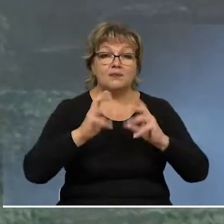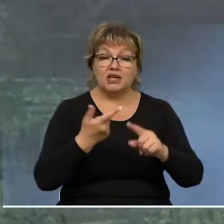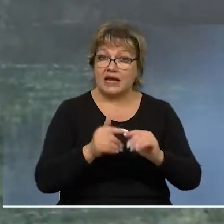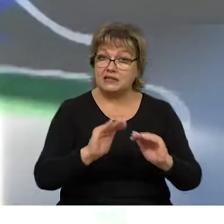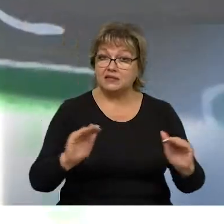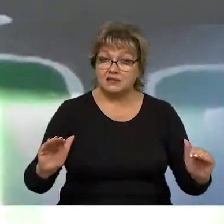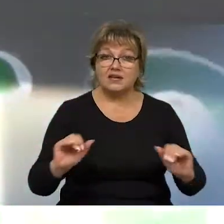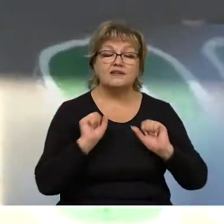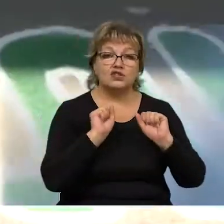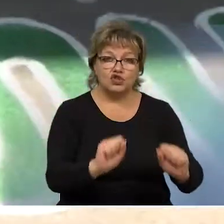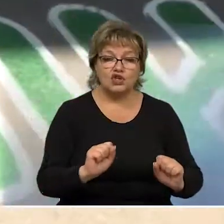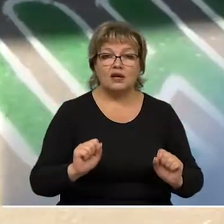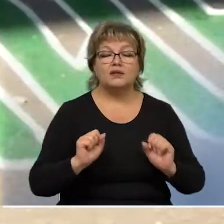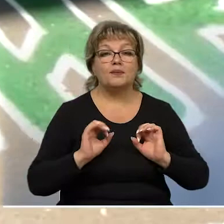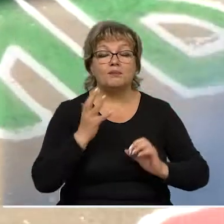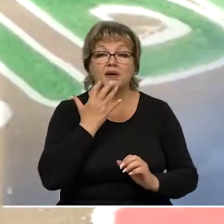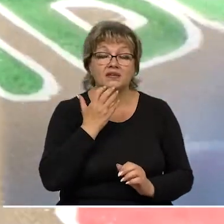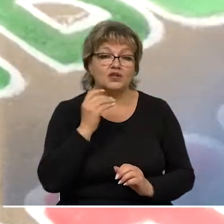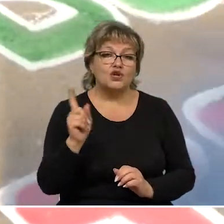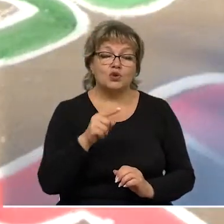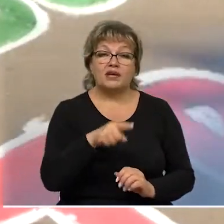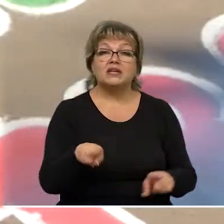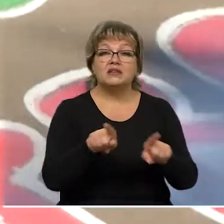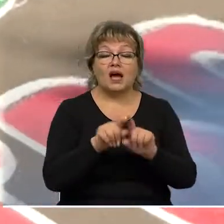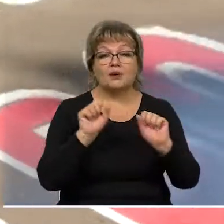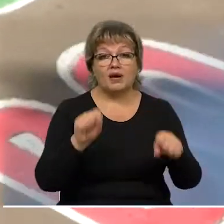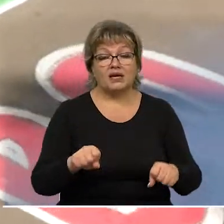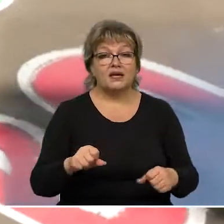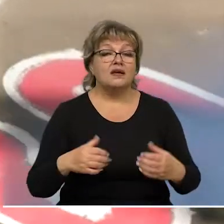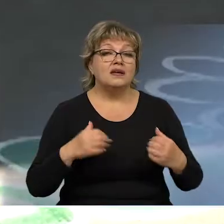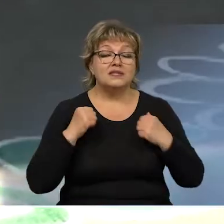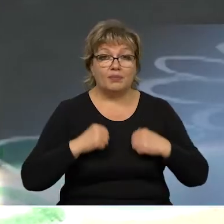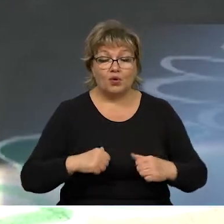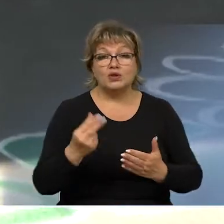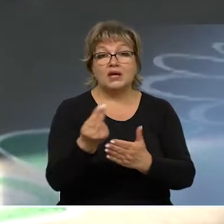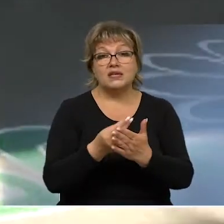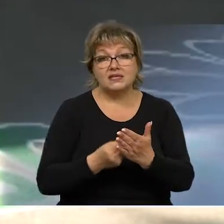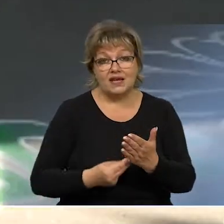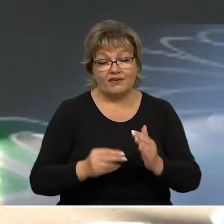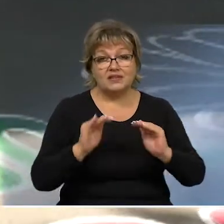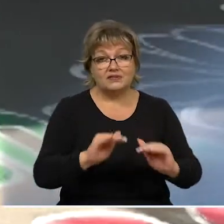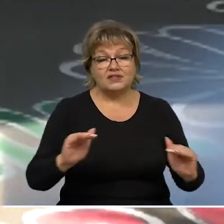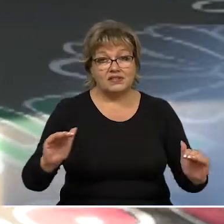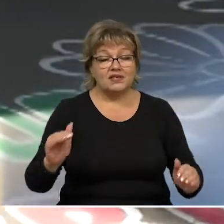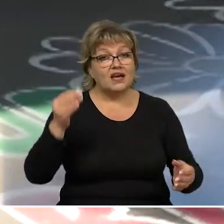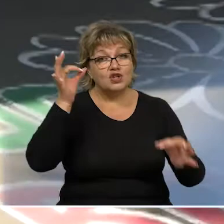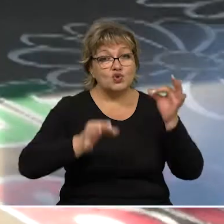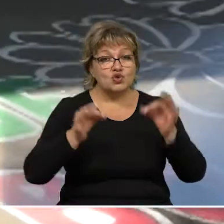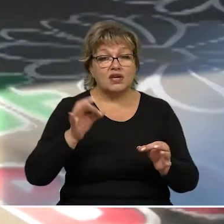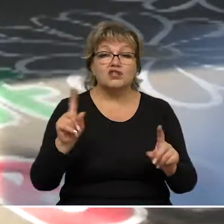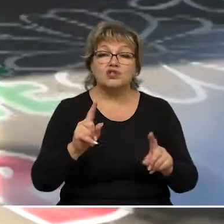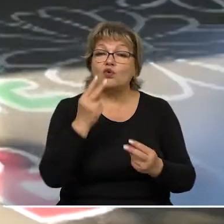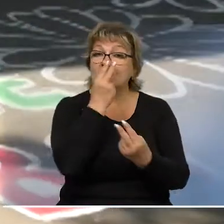разноцветный мир этих детей и защищали прадед и чтобы они могли вот так беззаботно непринужденно с детской непосредственностью